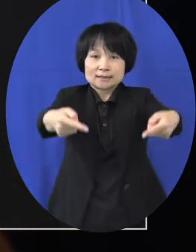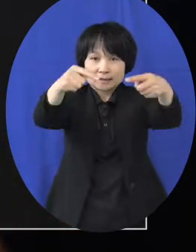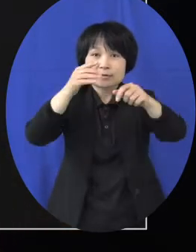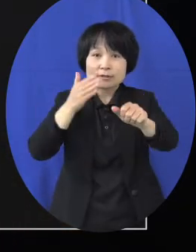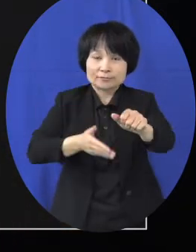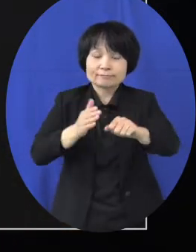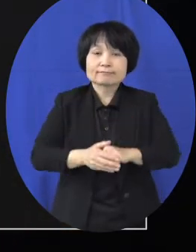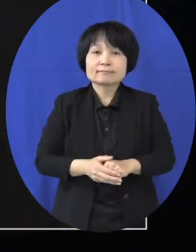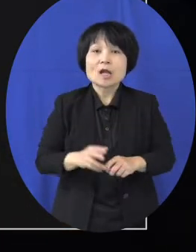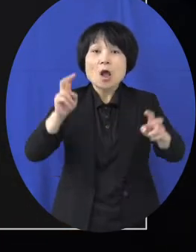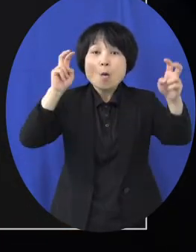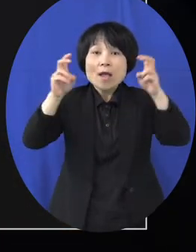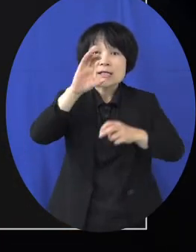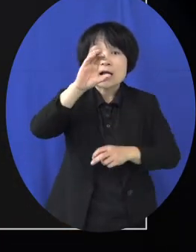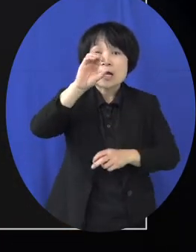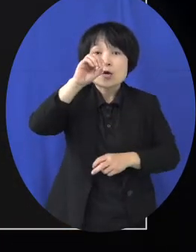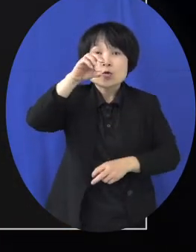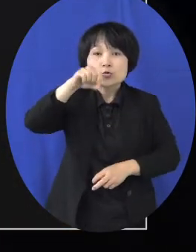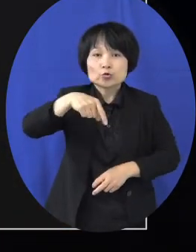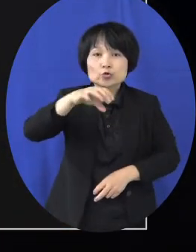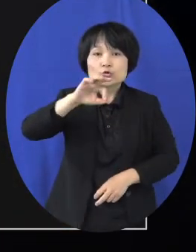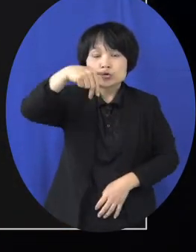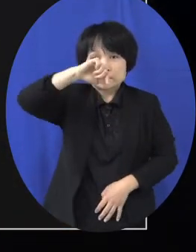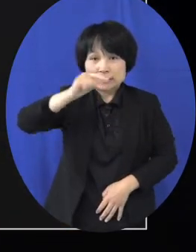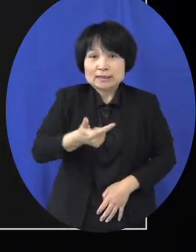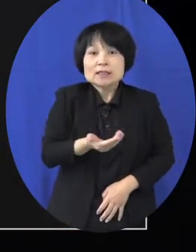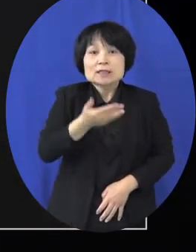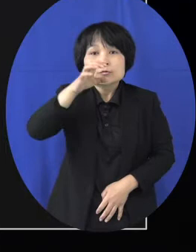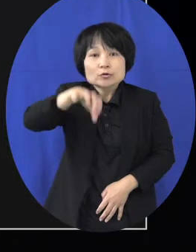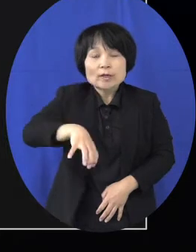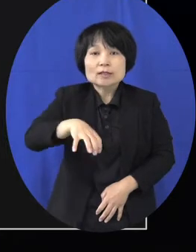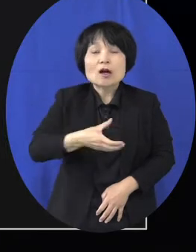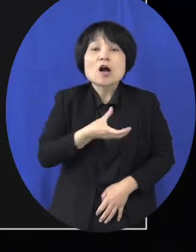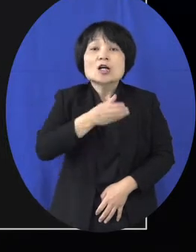웅진식품 주식회사에서 음료 생산직 사원을 모집합니다.